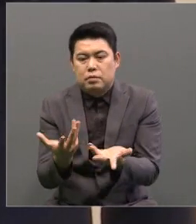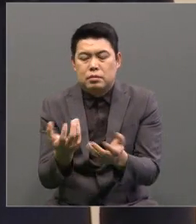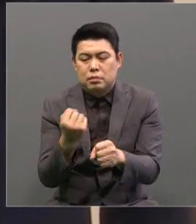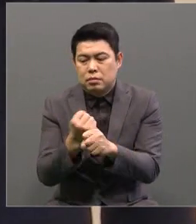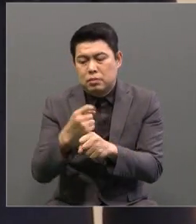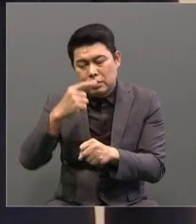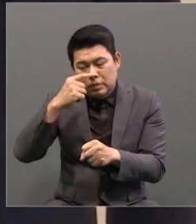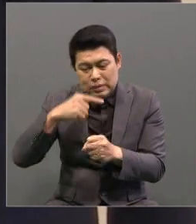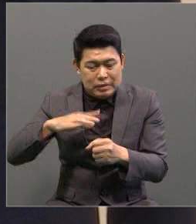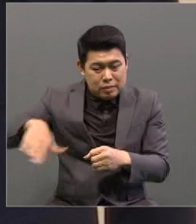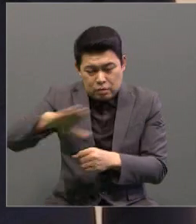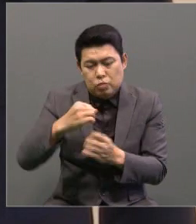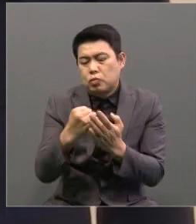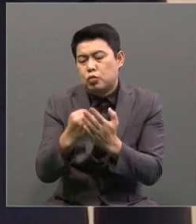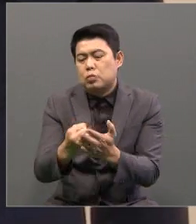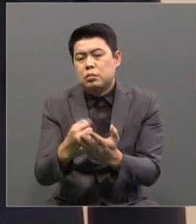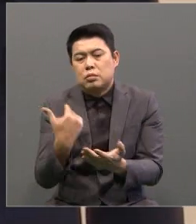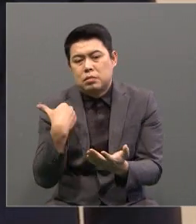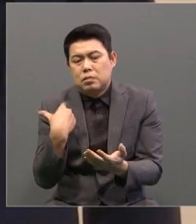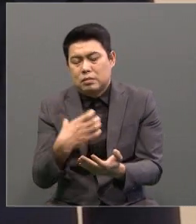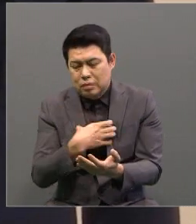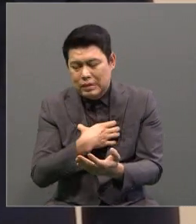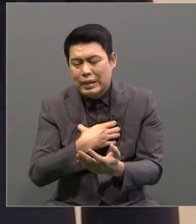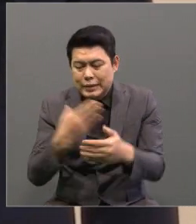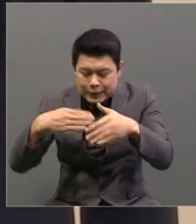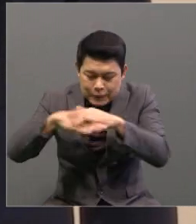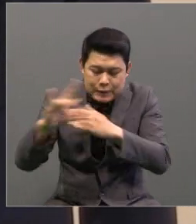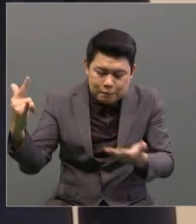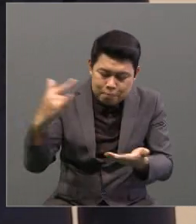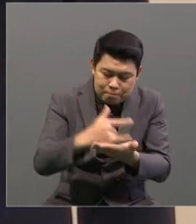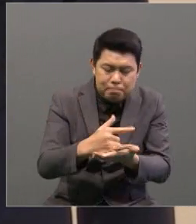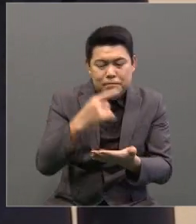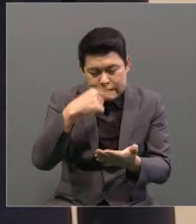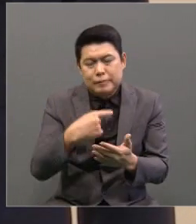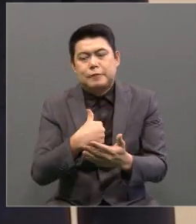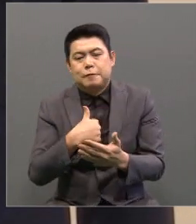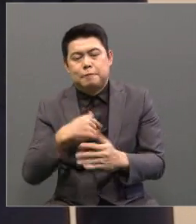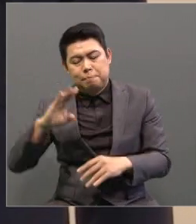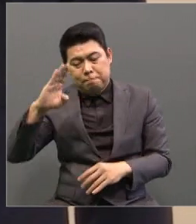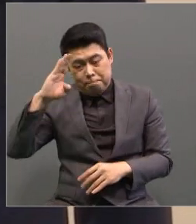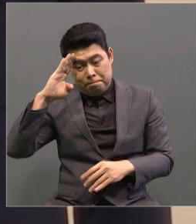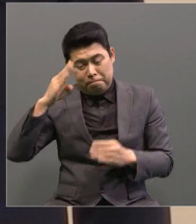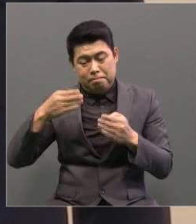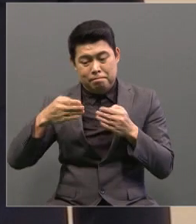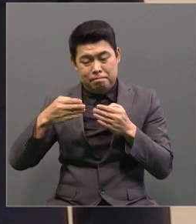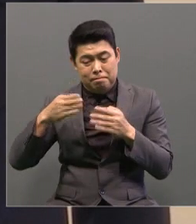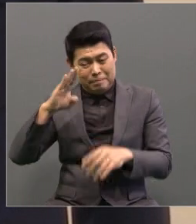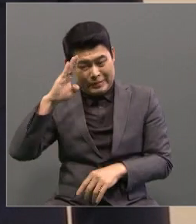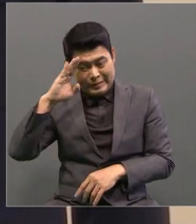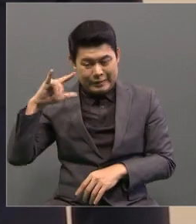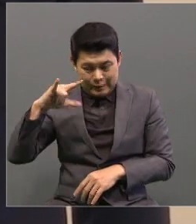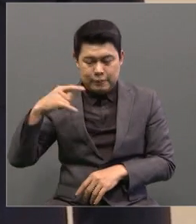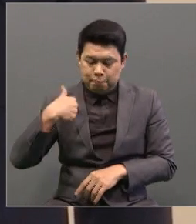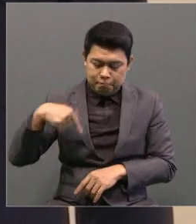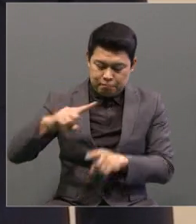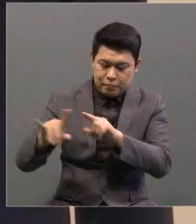นคนไทย ที่มีภัยนะครับโดยเฉพาะยิ่งกองทัพอากาศพร้อม ที่ใช้ทรัพยากรที่มี